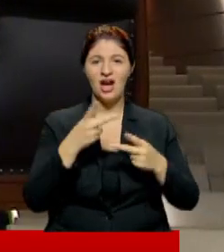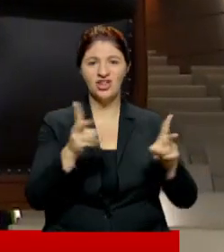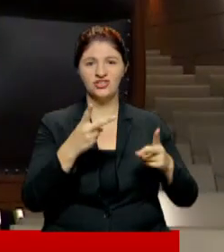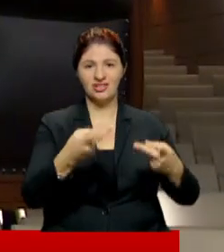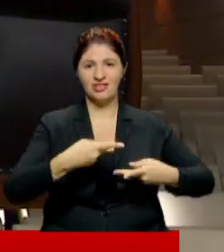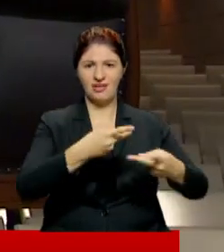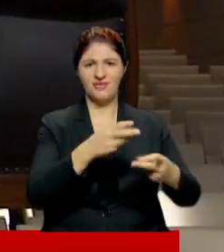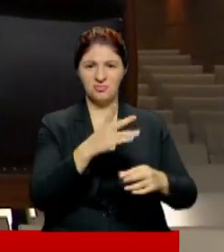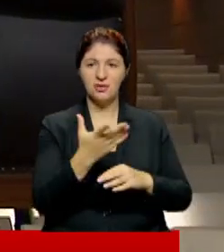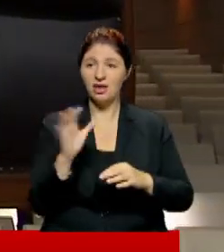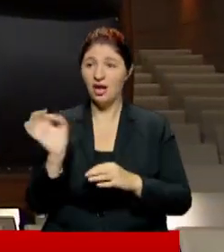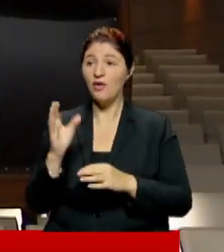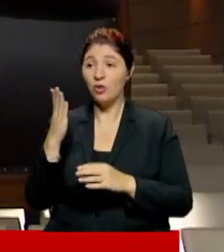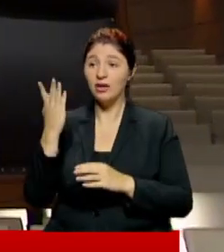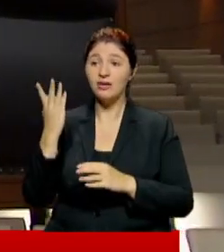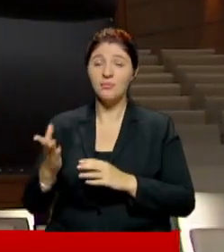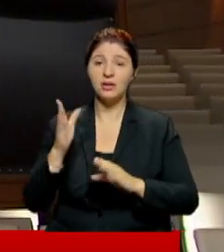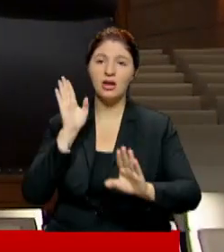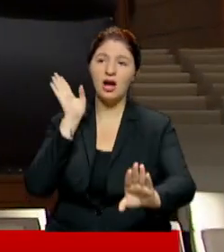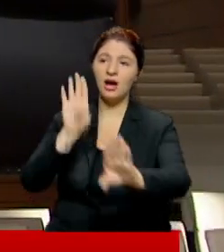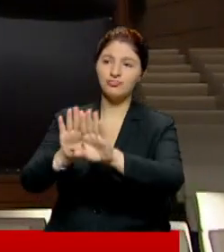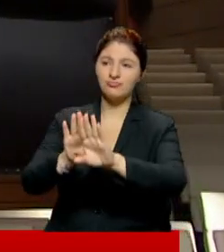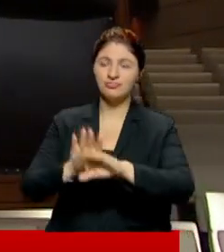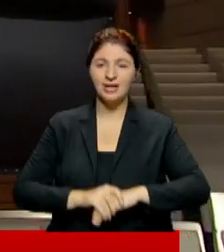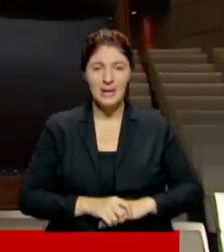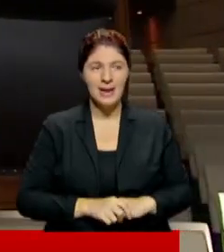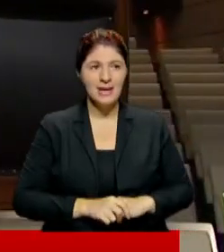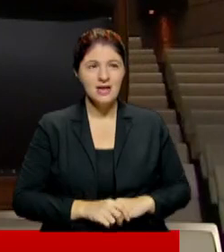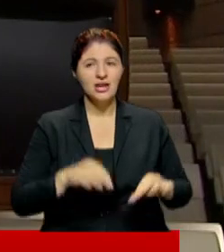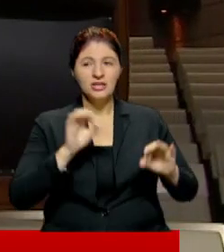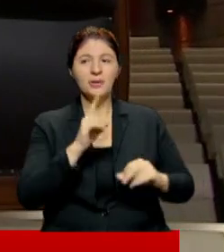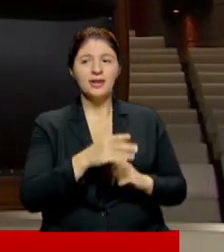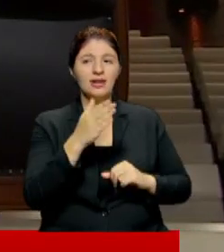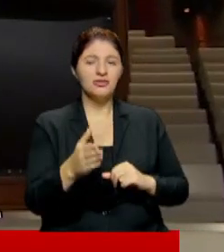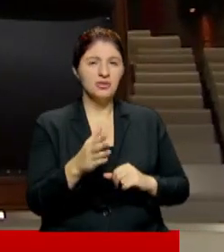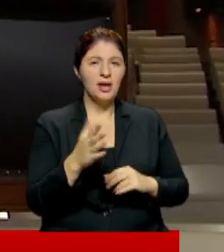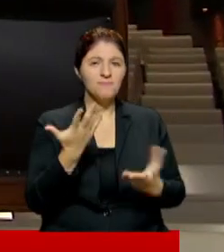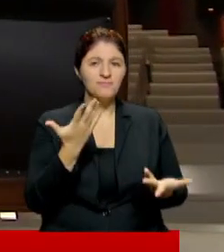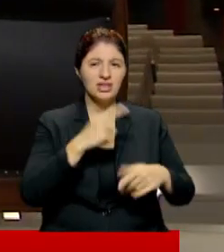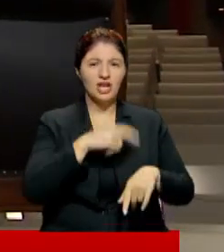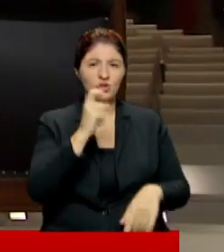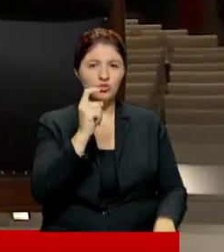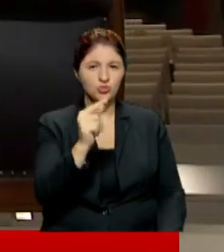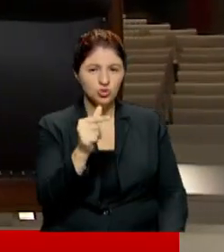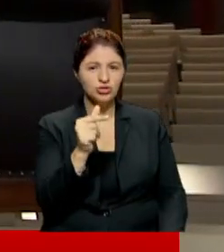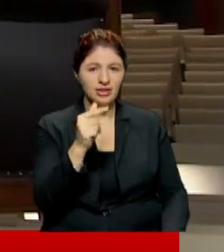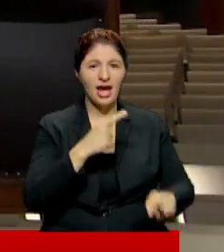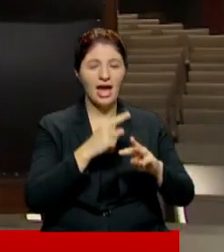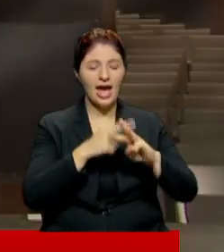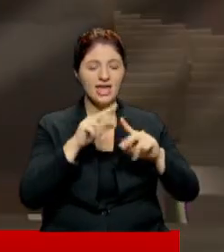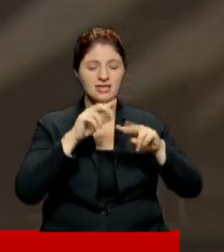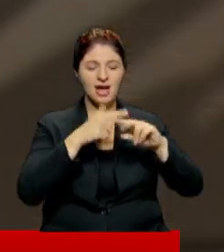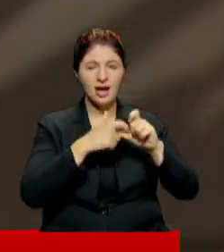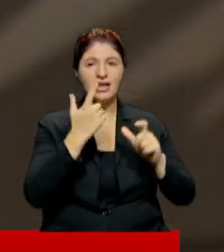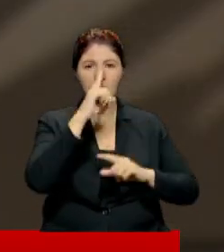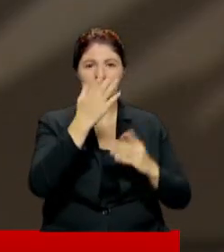açıkta ve açık açık davet Evet Ona rağmen kapattılar şimdi bir tarafıyla da saat 09.30 da en yakın